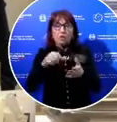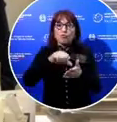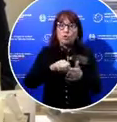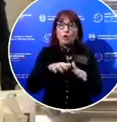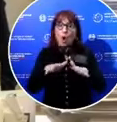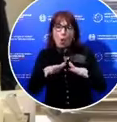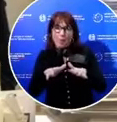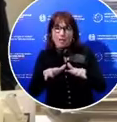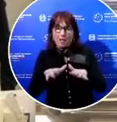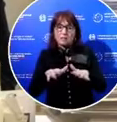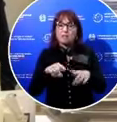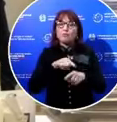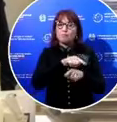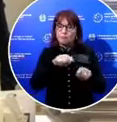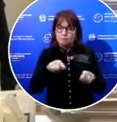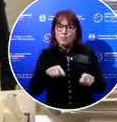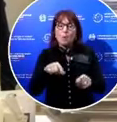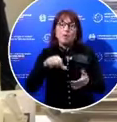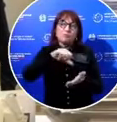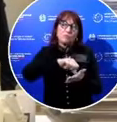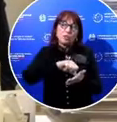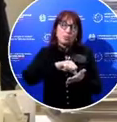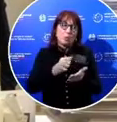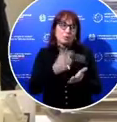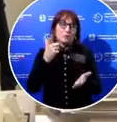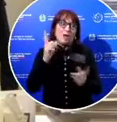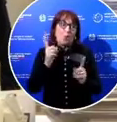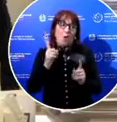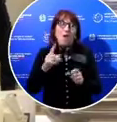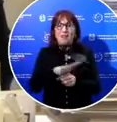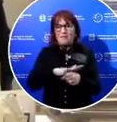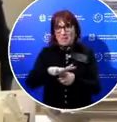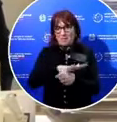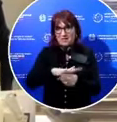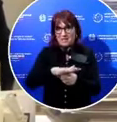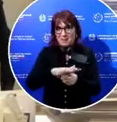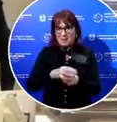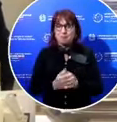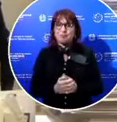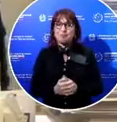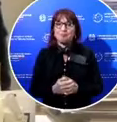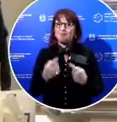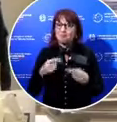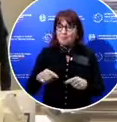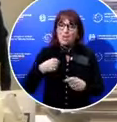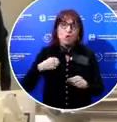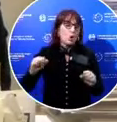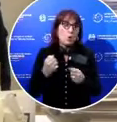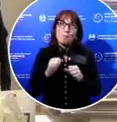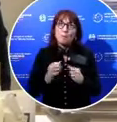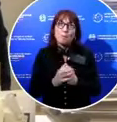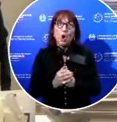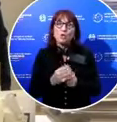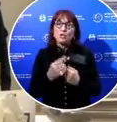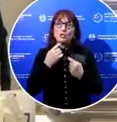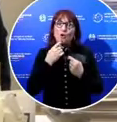colloco il nucleo sociale primario, la famiglia. Non posso pertanto che trarre i